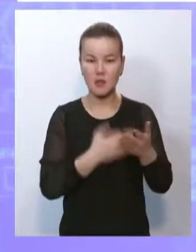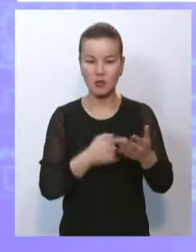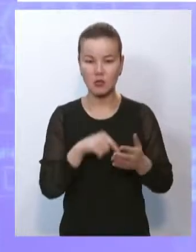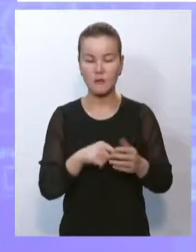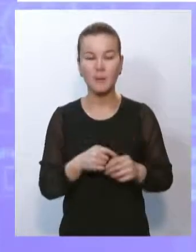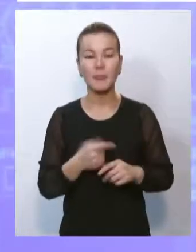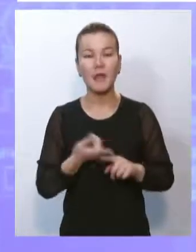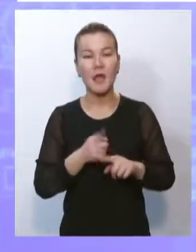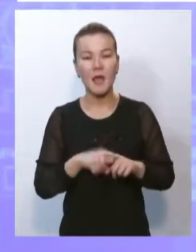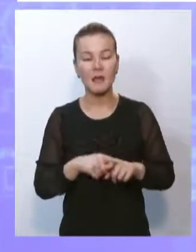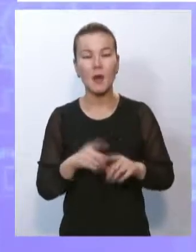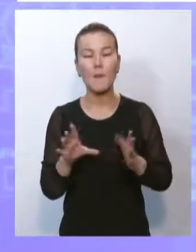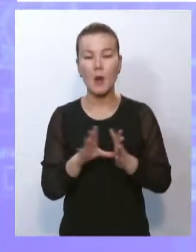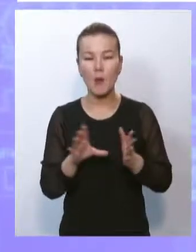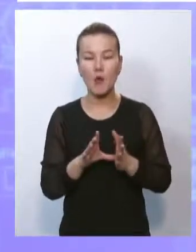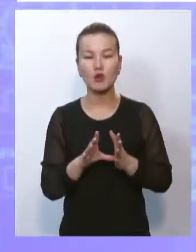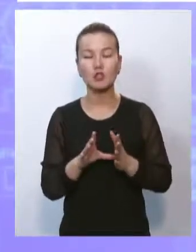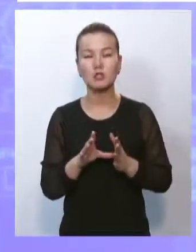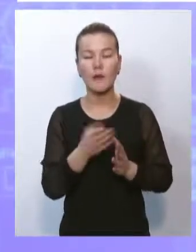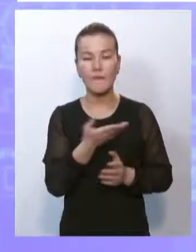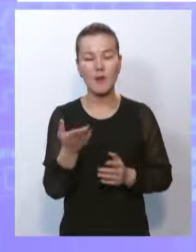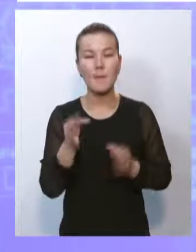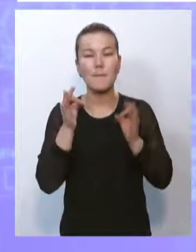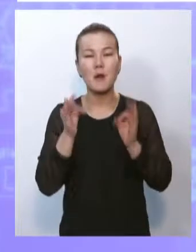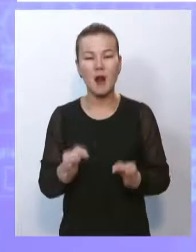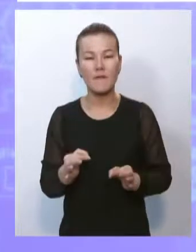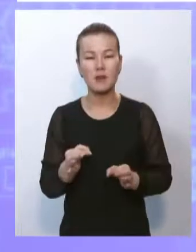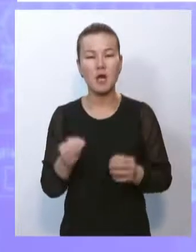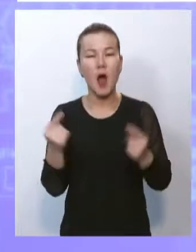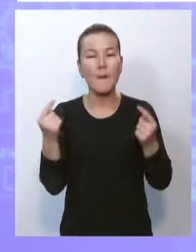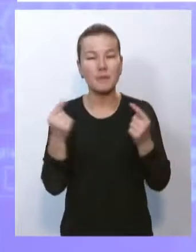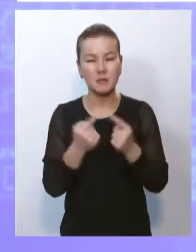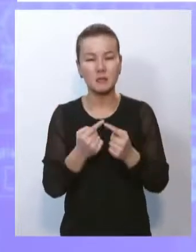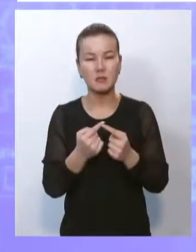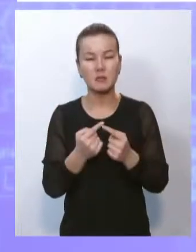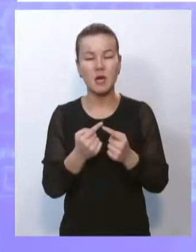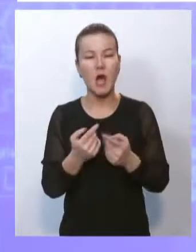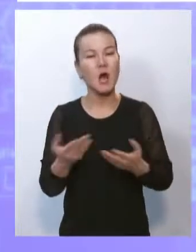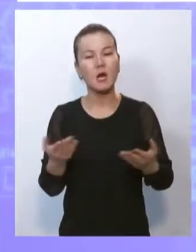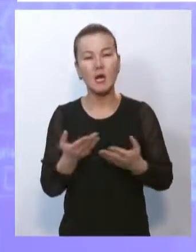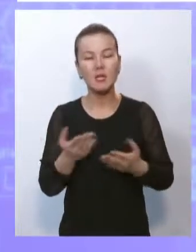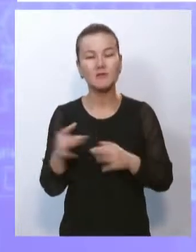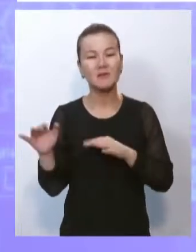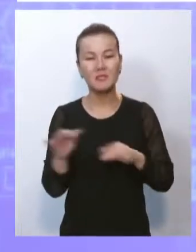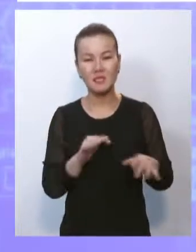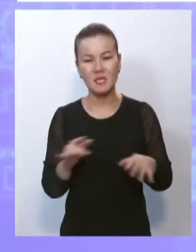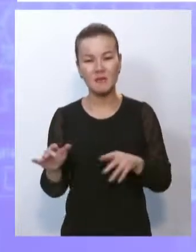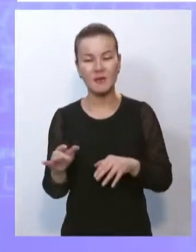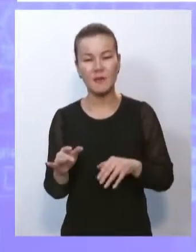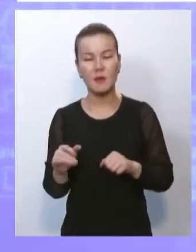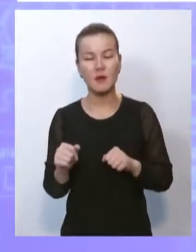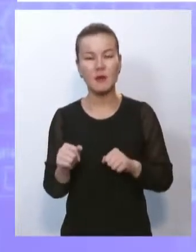это поможет вам правильно определить каким действием